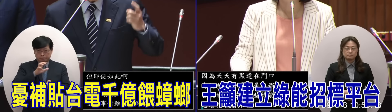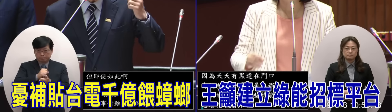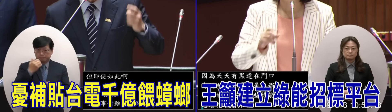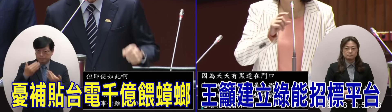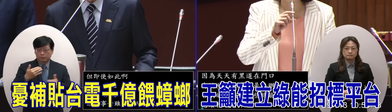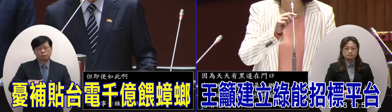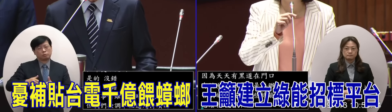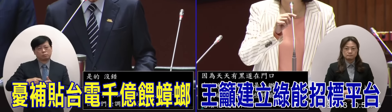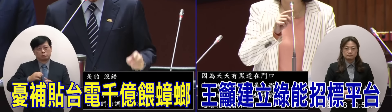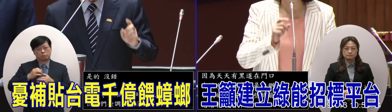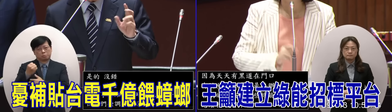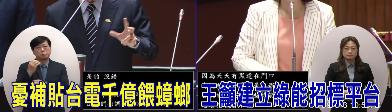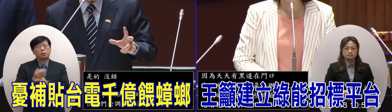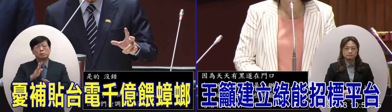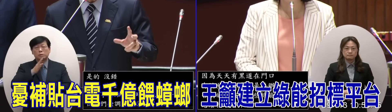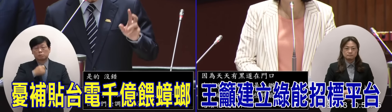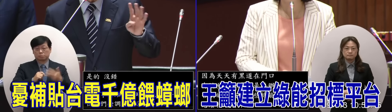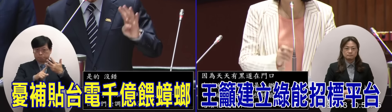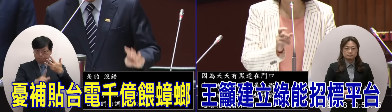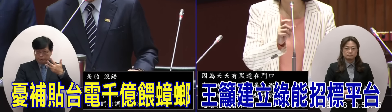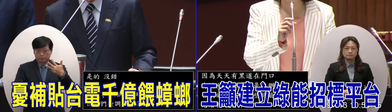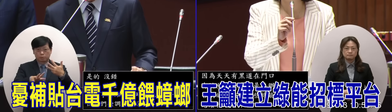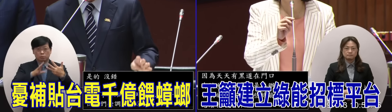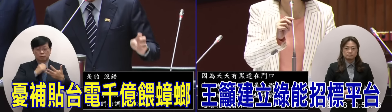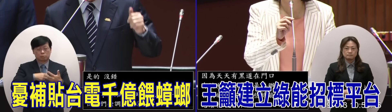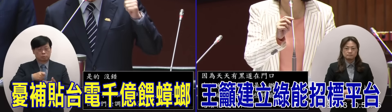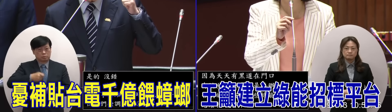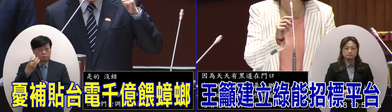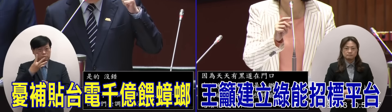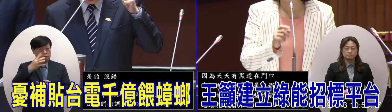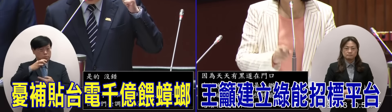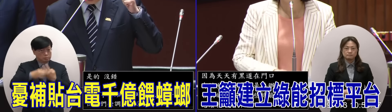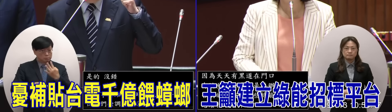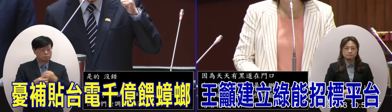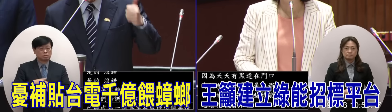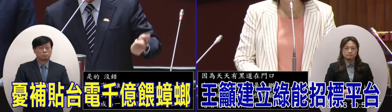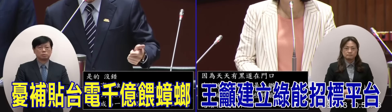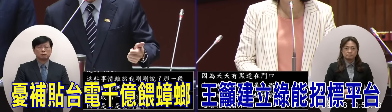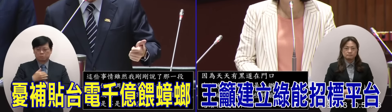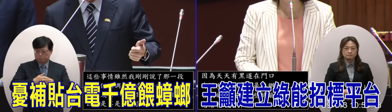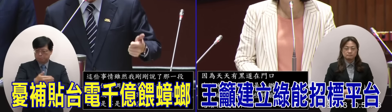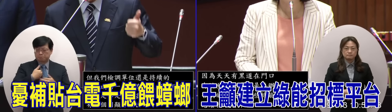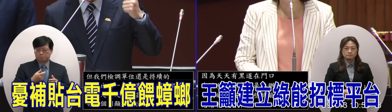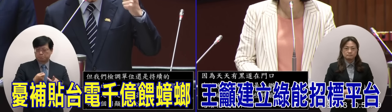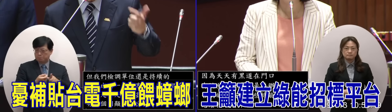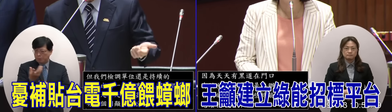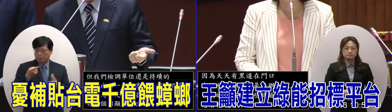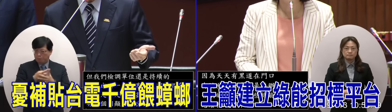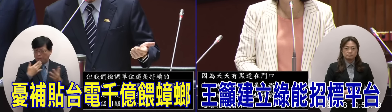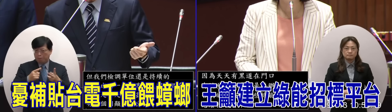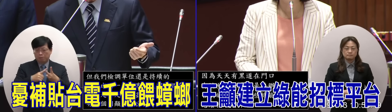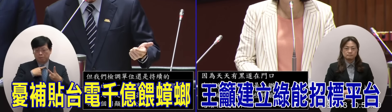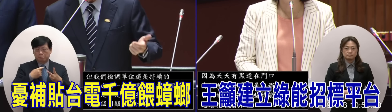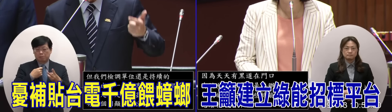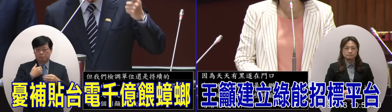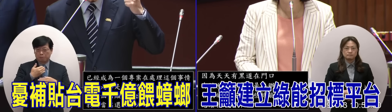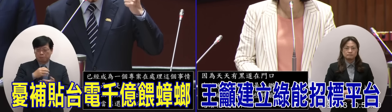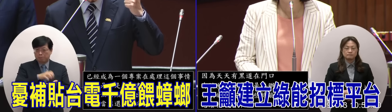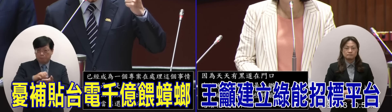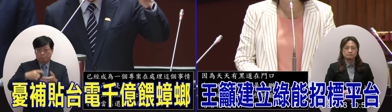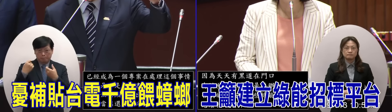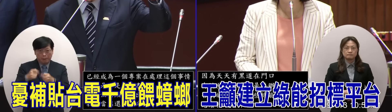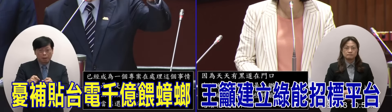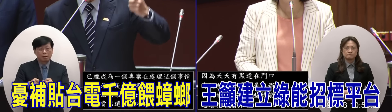力。不过针对这个部分，我们8月份我们讲的4个原则，就是要过程要透明，程序要简化，